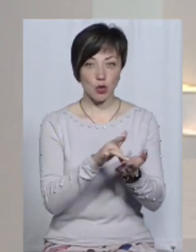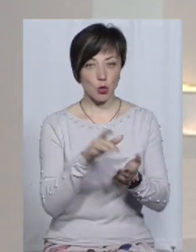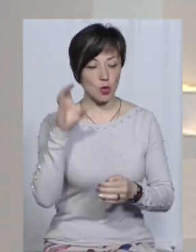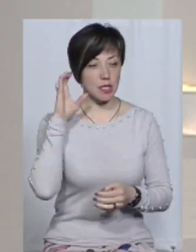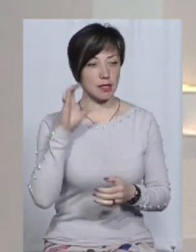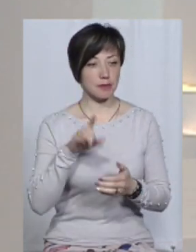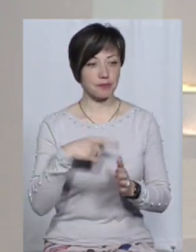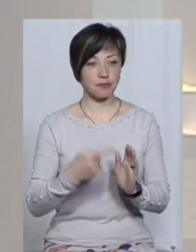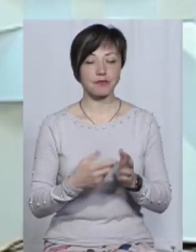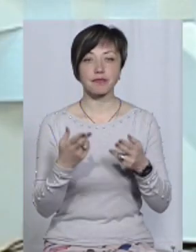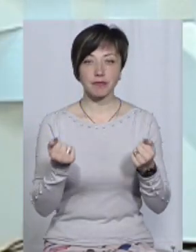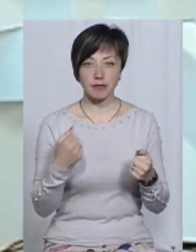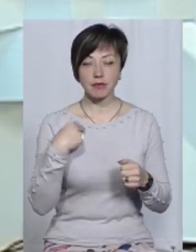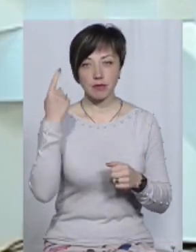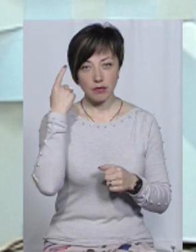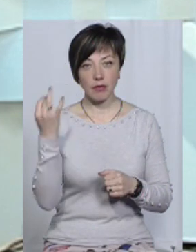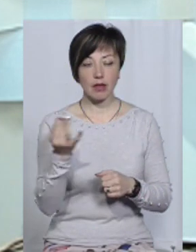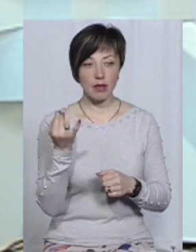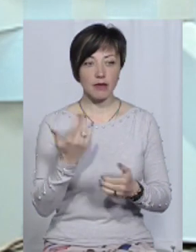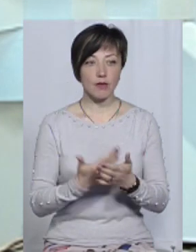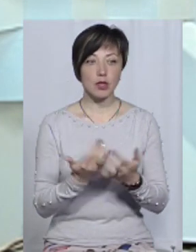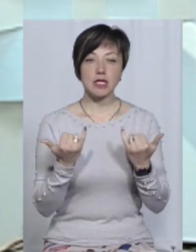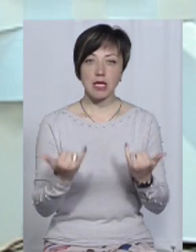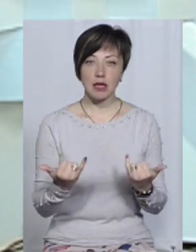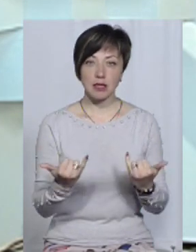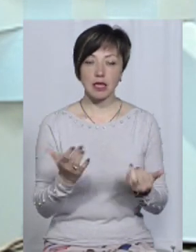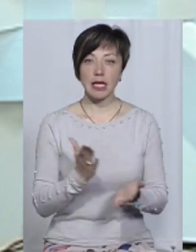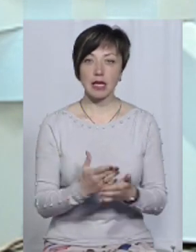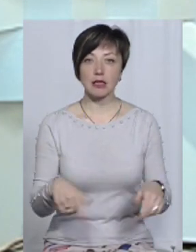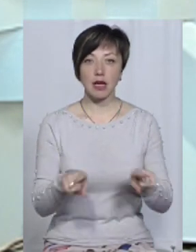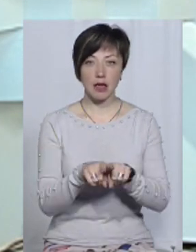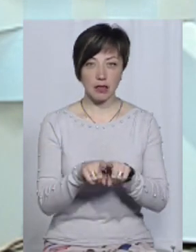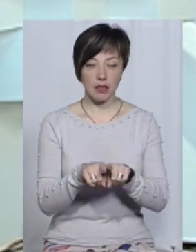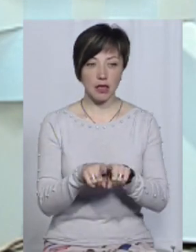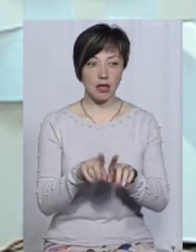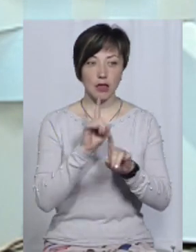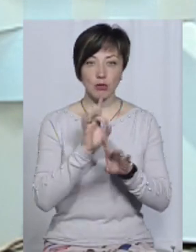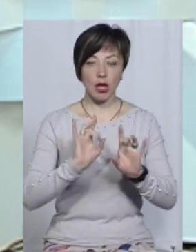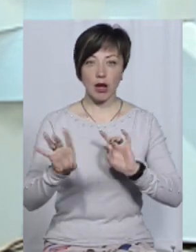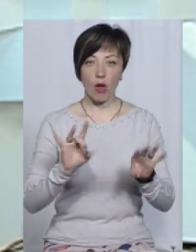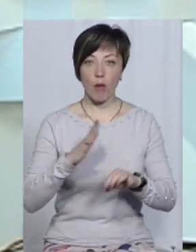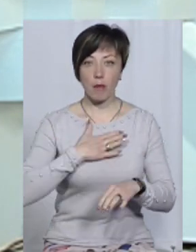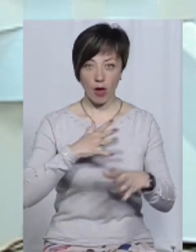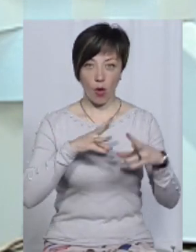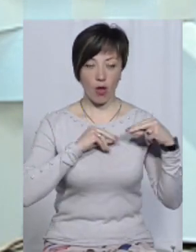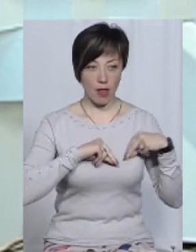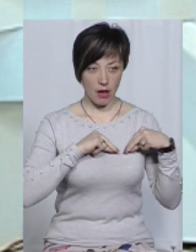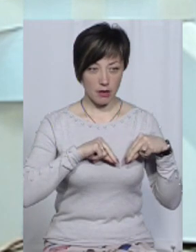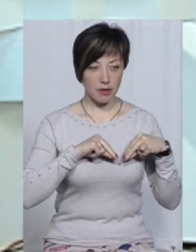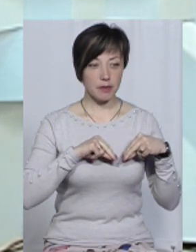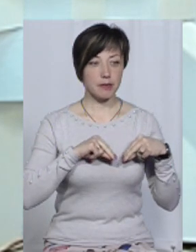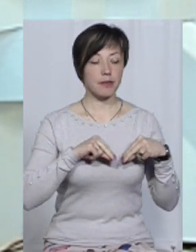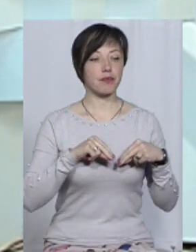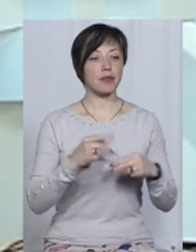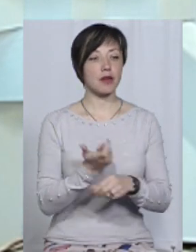екскурсії? Так, я думаю, що цікаві. От зараз є такий, ну, я не буду, бо це як реклама, один мій колега,